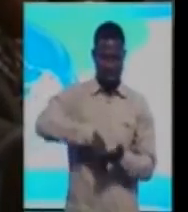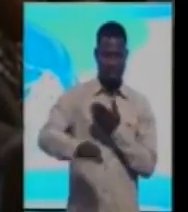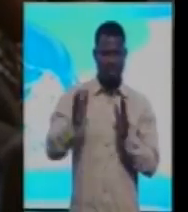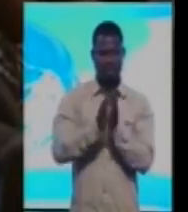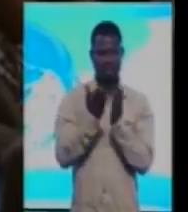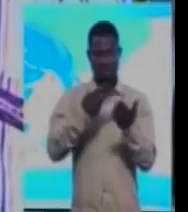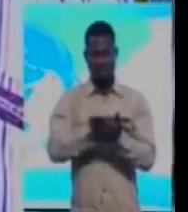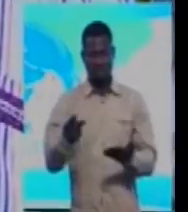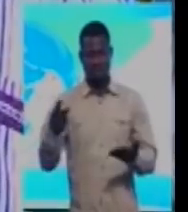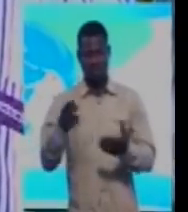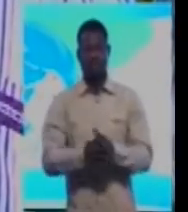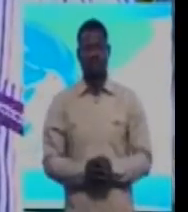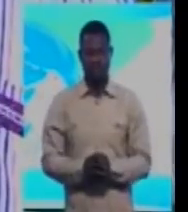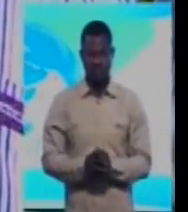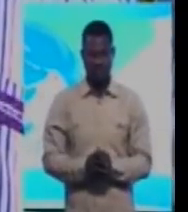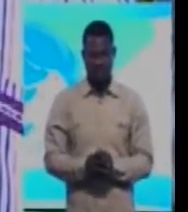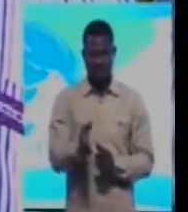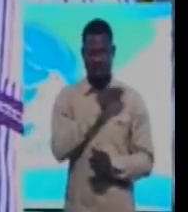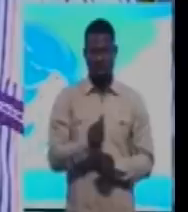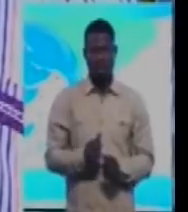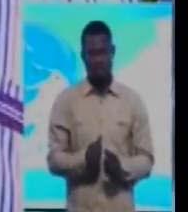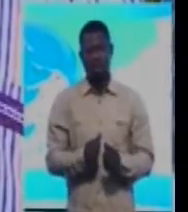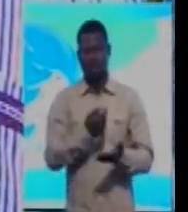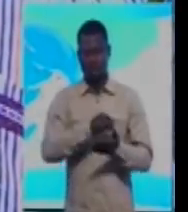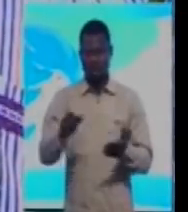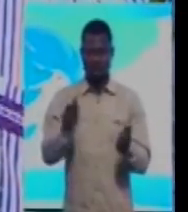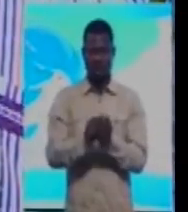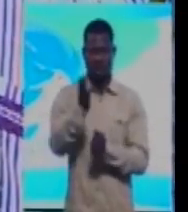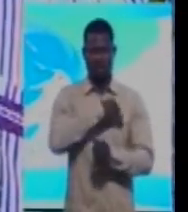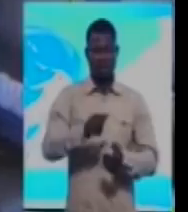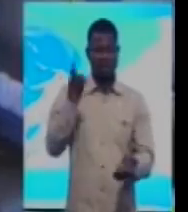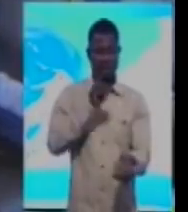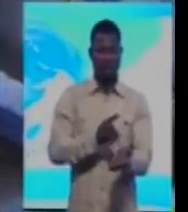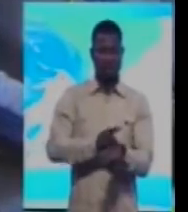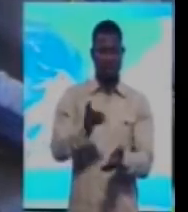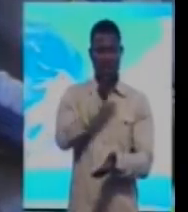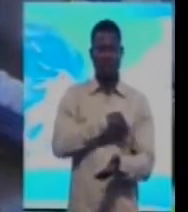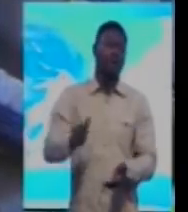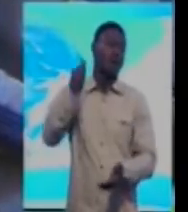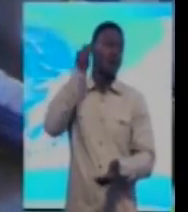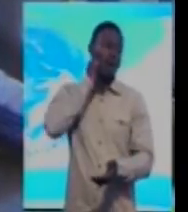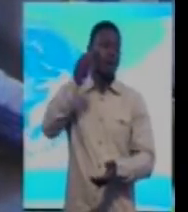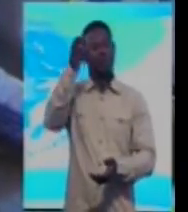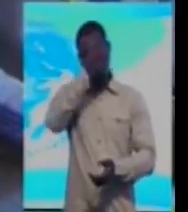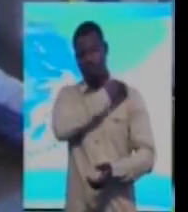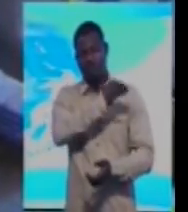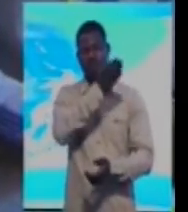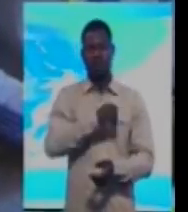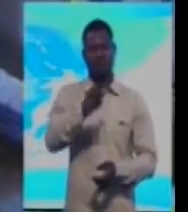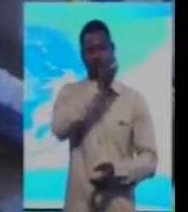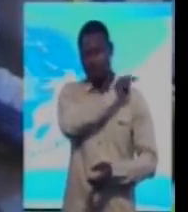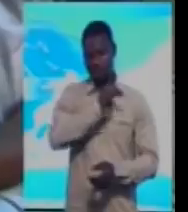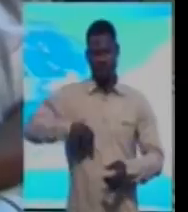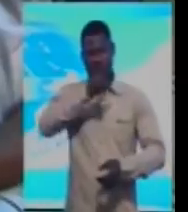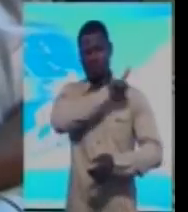contre la faim », c'est une coécriture du docteur Awa Ouedraogo et du Laglenaba. Ce document traite des nouvelles techniques culturales